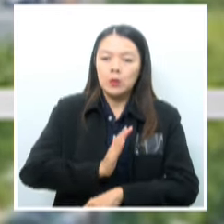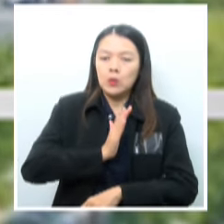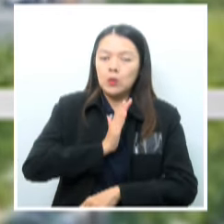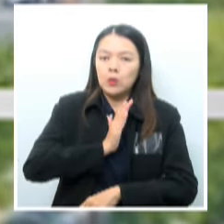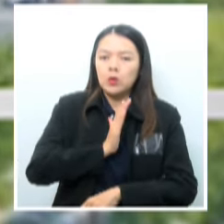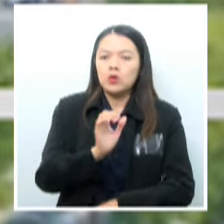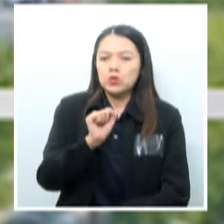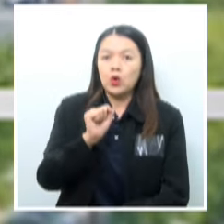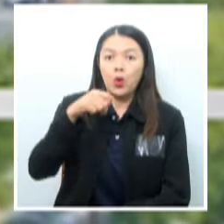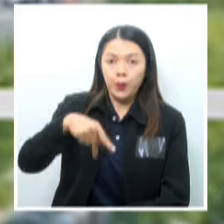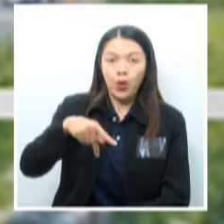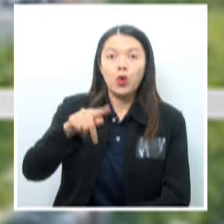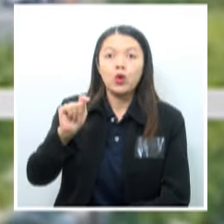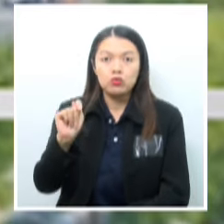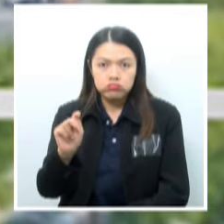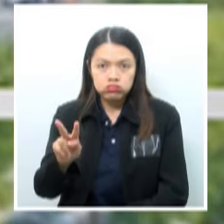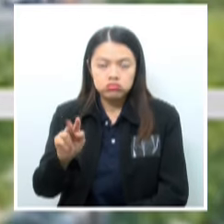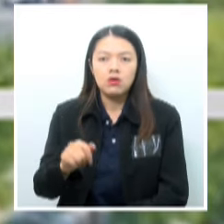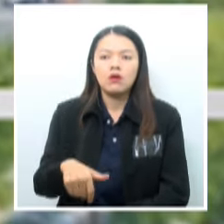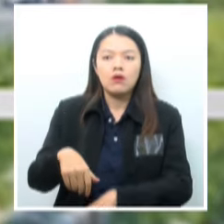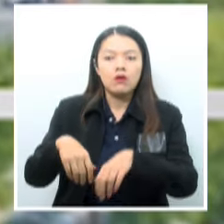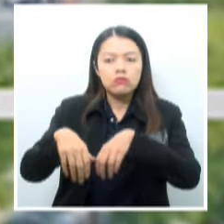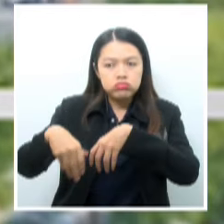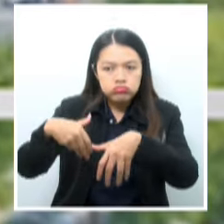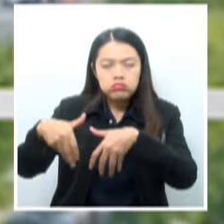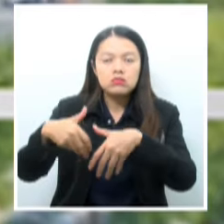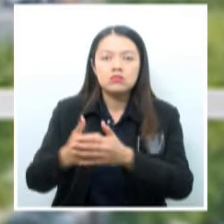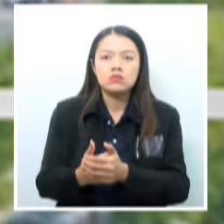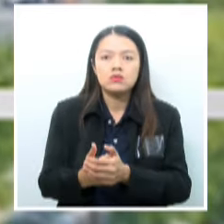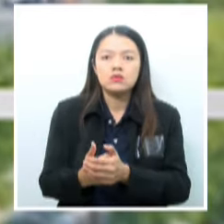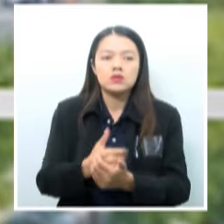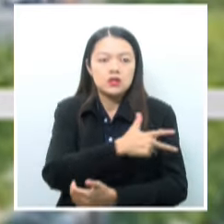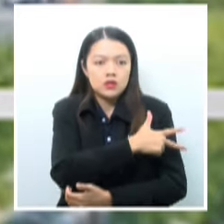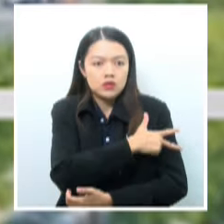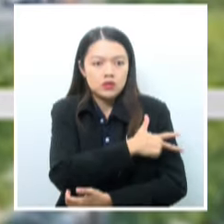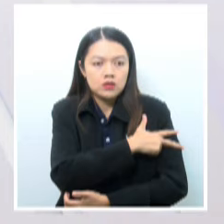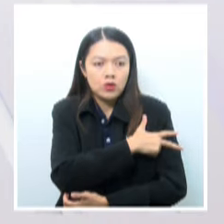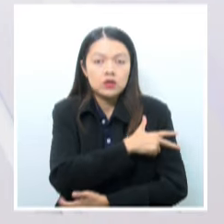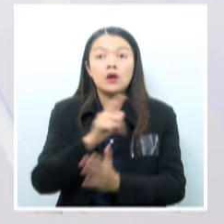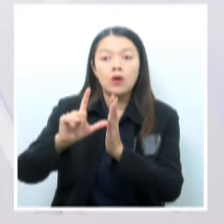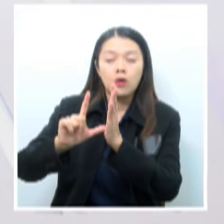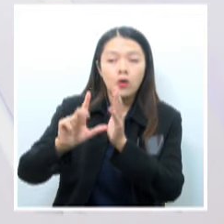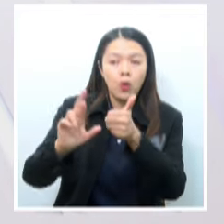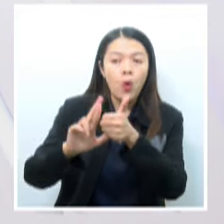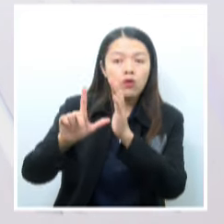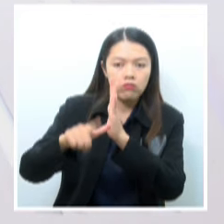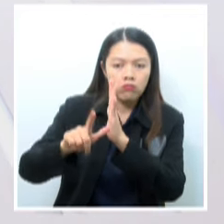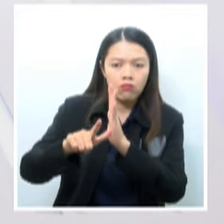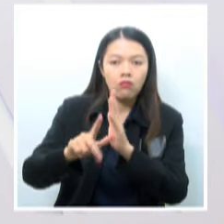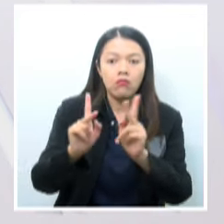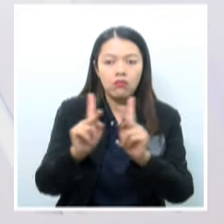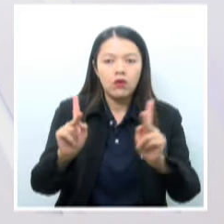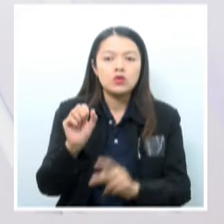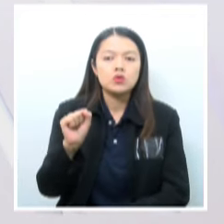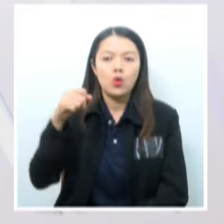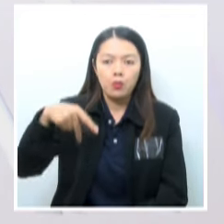สพท.เองนะคะแล้วในระดับพื้นที่นะคะก็คือท่านดร.ทีพวังคณันท่านรองเลขาธิการคณะกรรมการการศึกษ